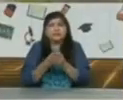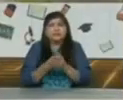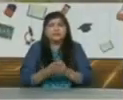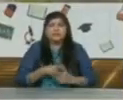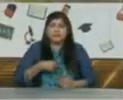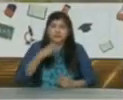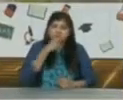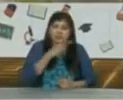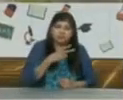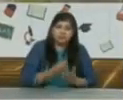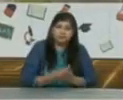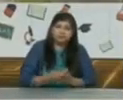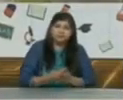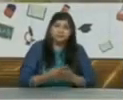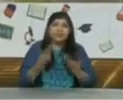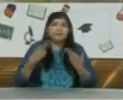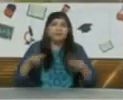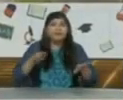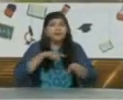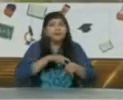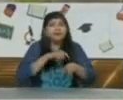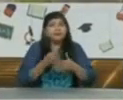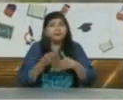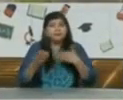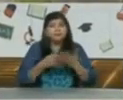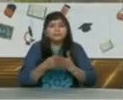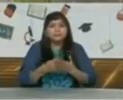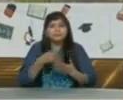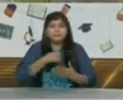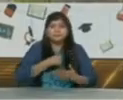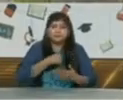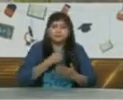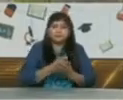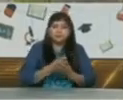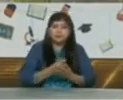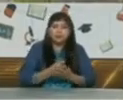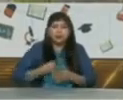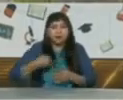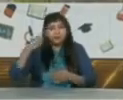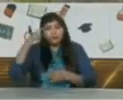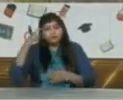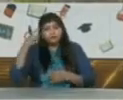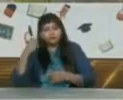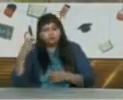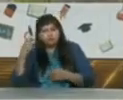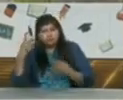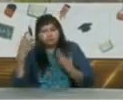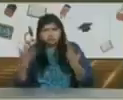है कि खाली समय में हमें अपनी क्यूरियोसिटी,